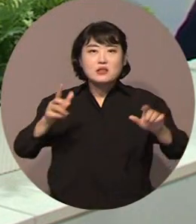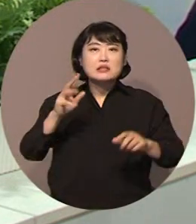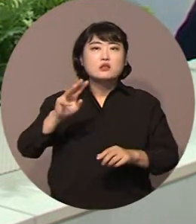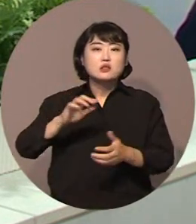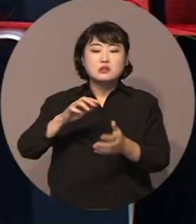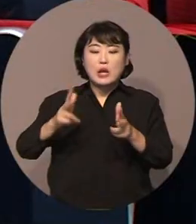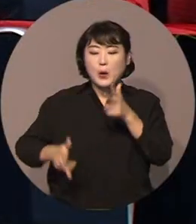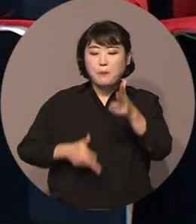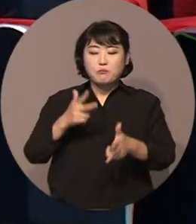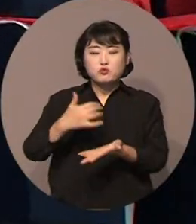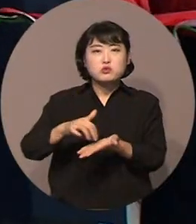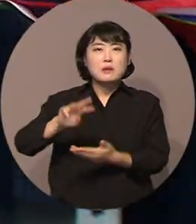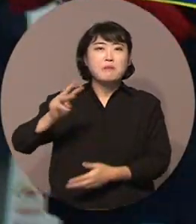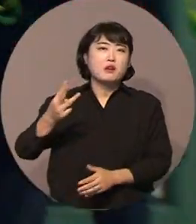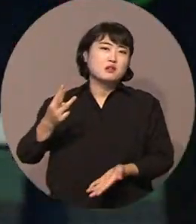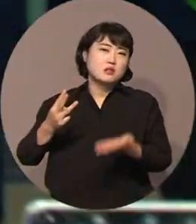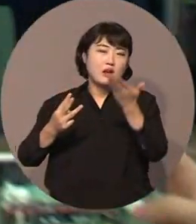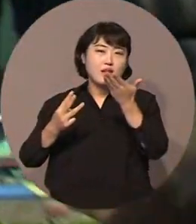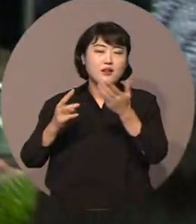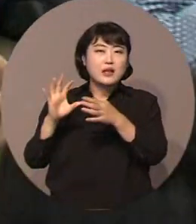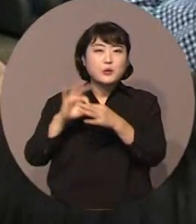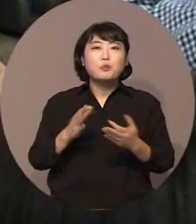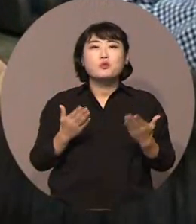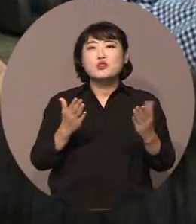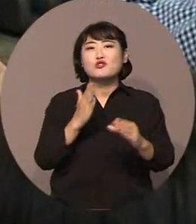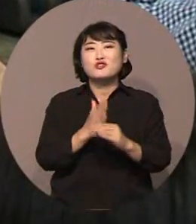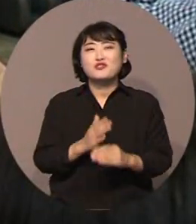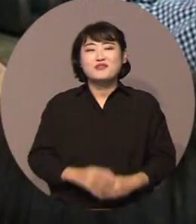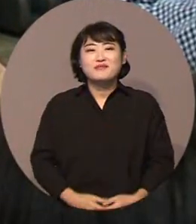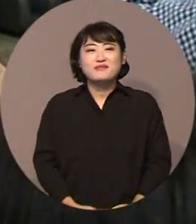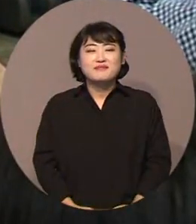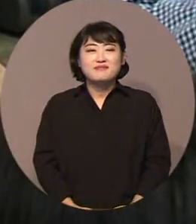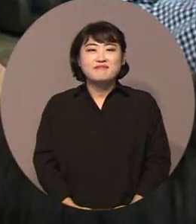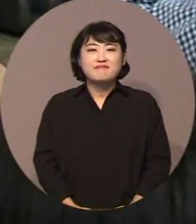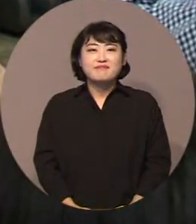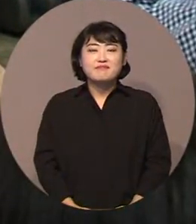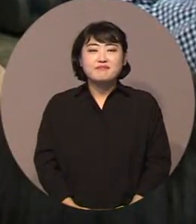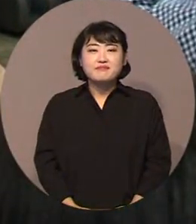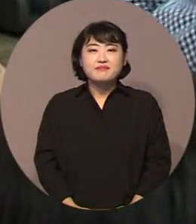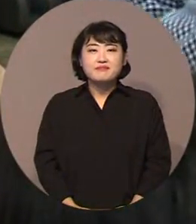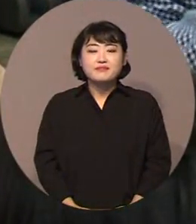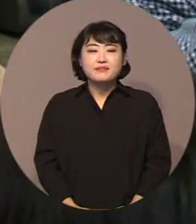통해 이웃에 대한 사랑을 나누고 있습니다. MBC 뉴스 김광현입니다.